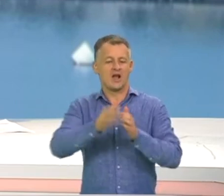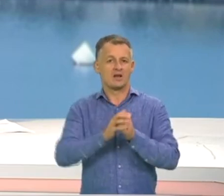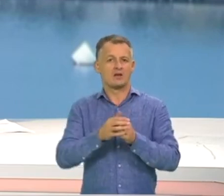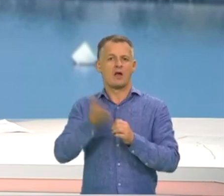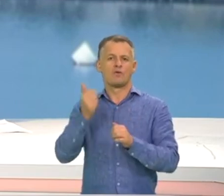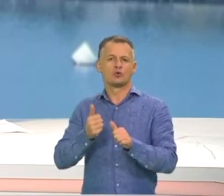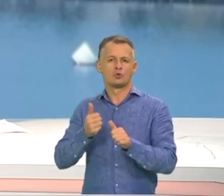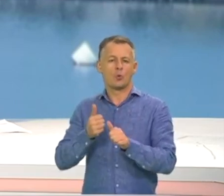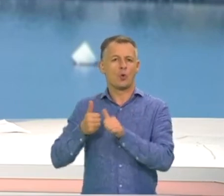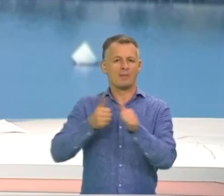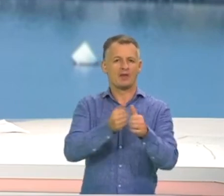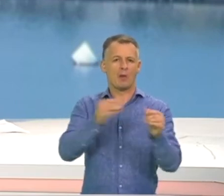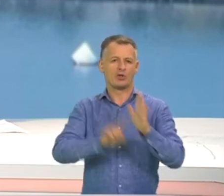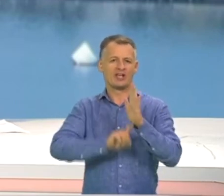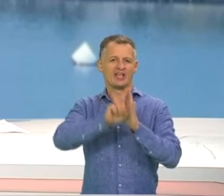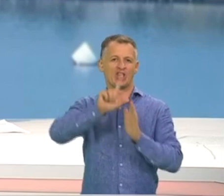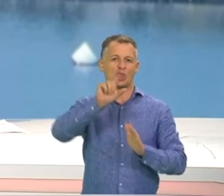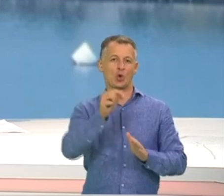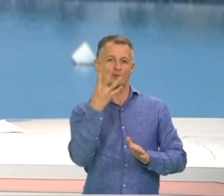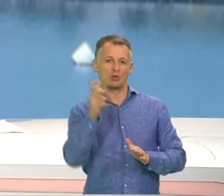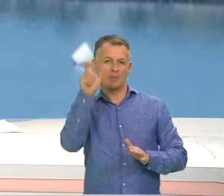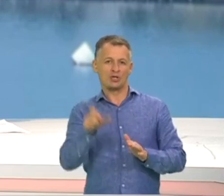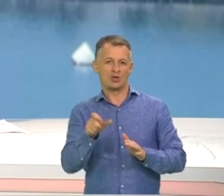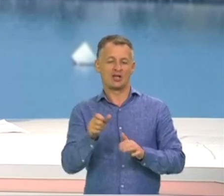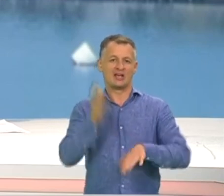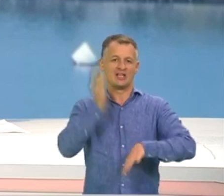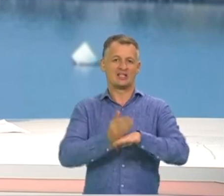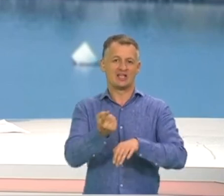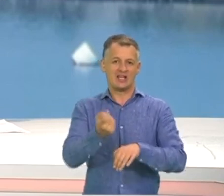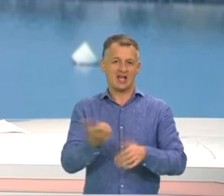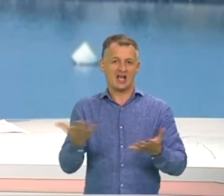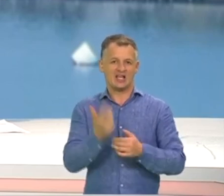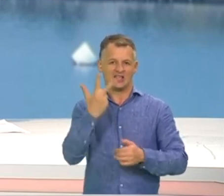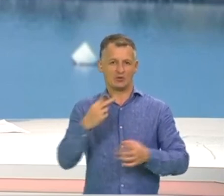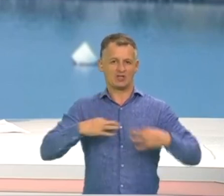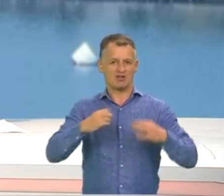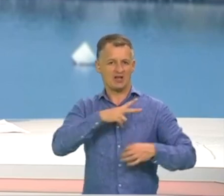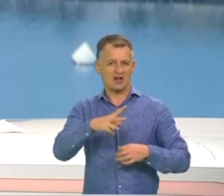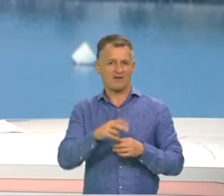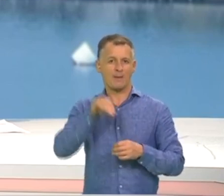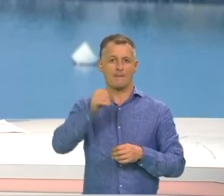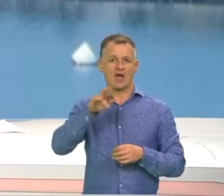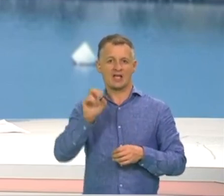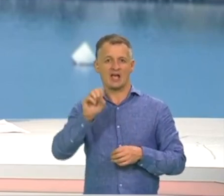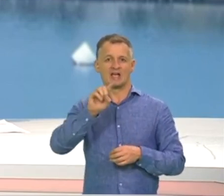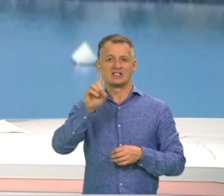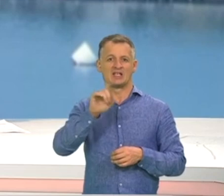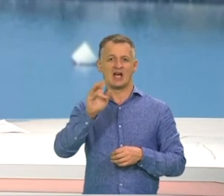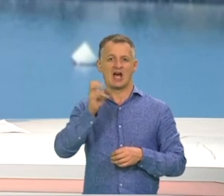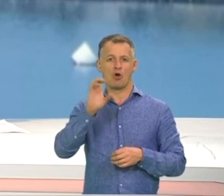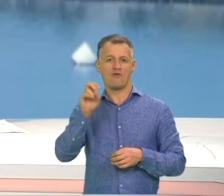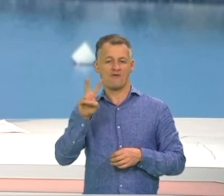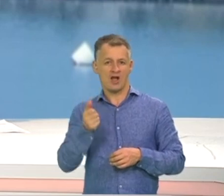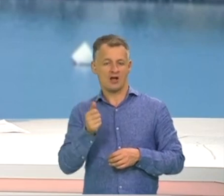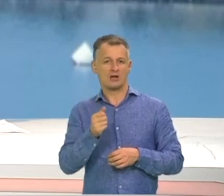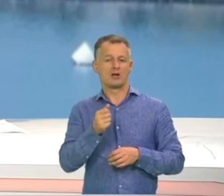fost vizat de mai multe rachete. 24 de oameni au fost răniți, dintre care 3 sunt în stare gravă. Maria Zaharova, purtătorul de cuvânt al